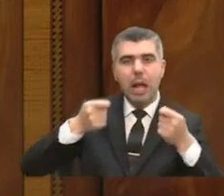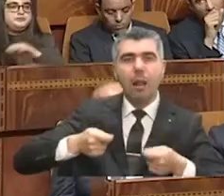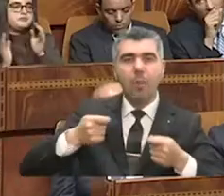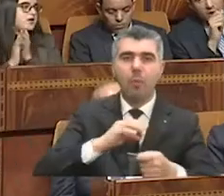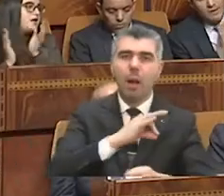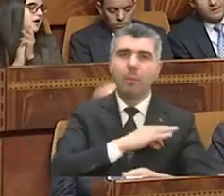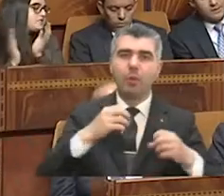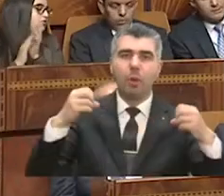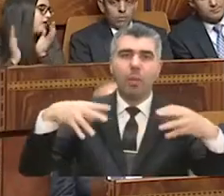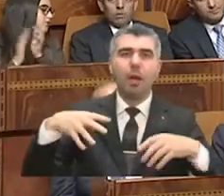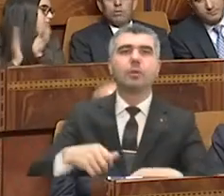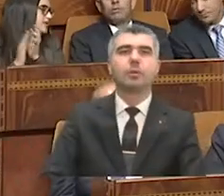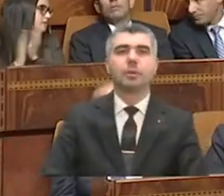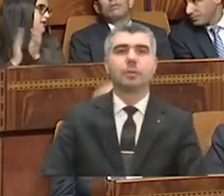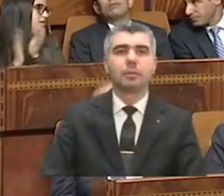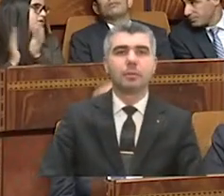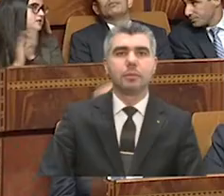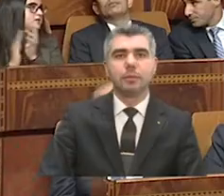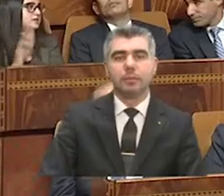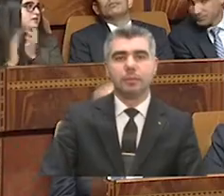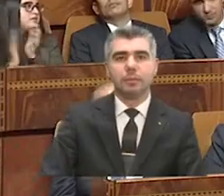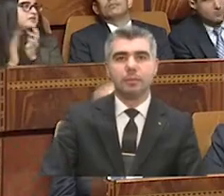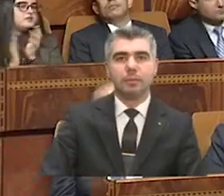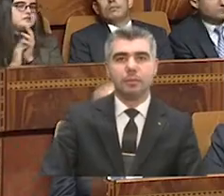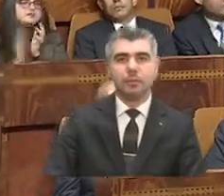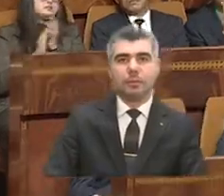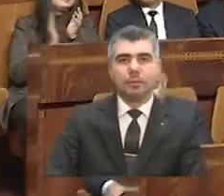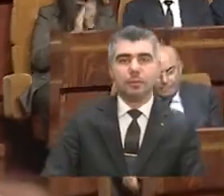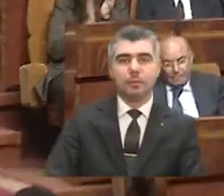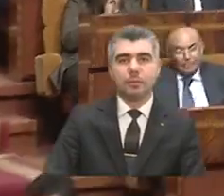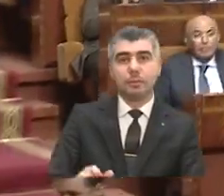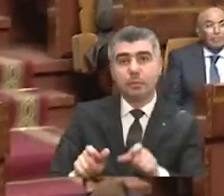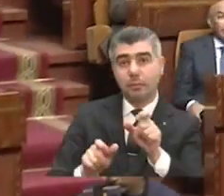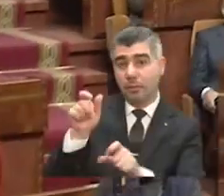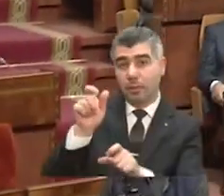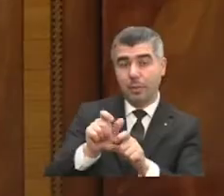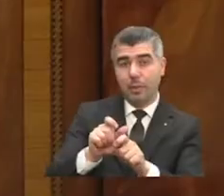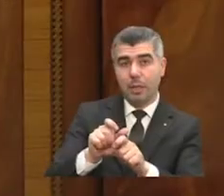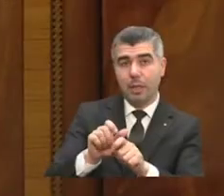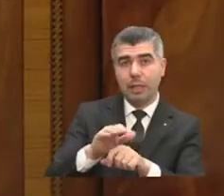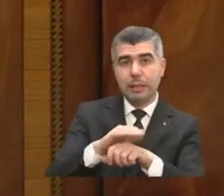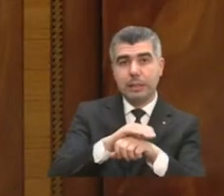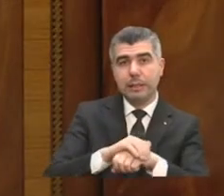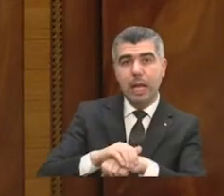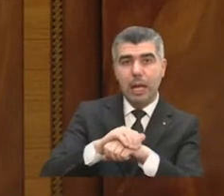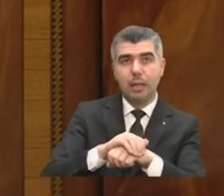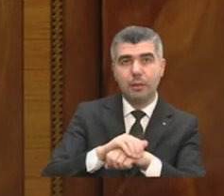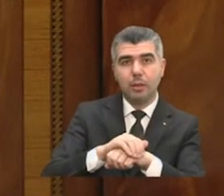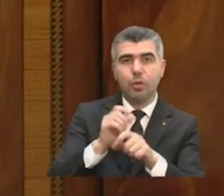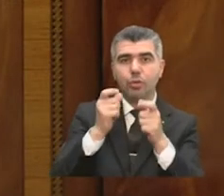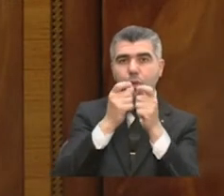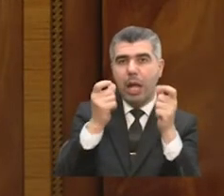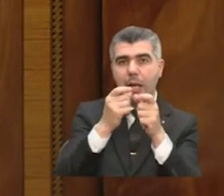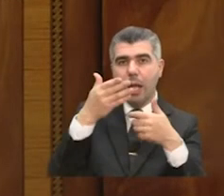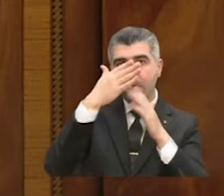qui se manifeste par son indépendance, et je souligne l'indépendance et son impartialité.